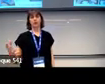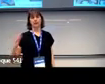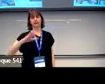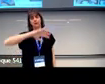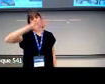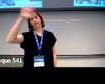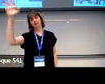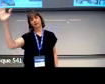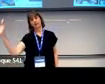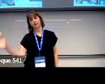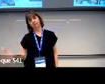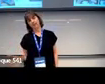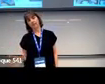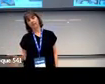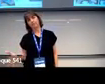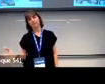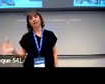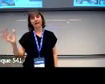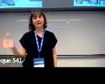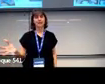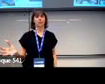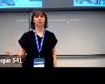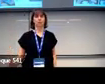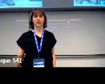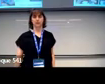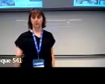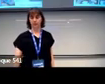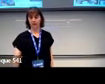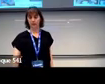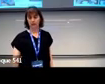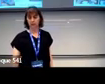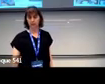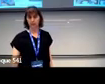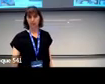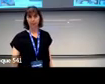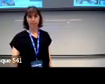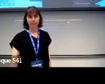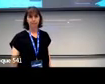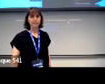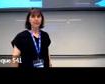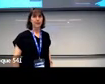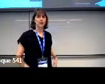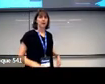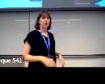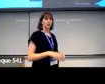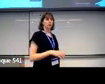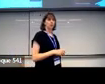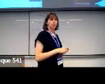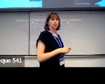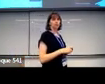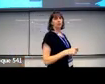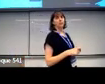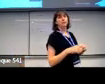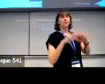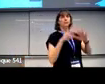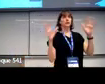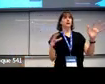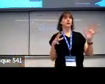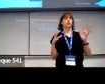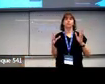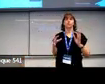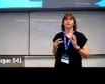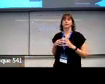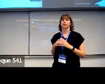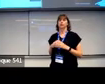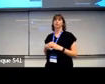Puis, qui a été créé dans un contexte de pédagogie inclusive. Donc, inclusivité,